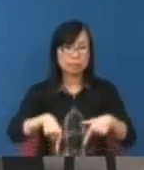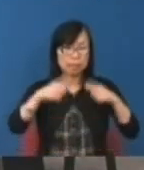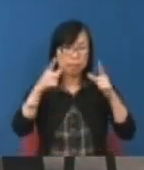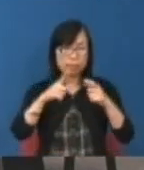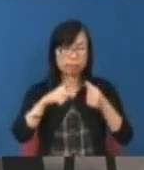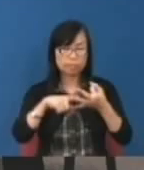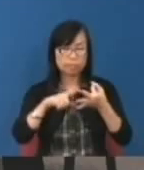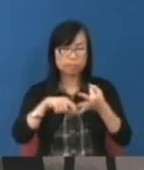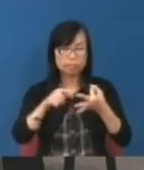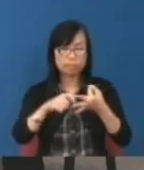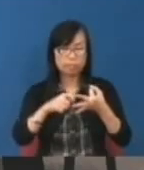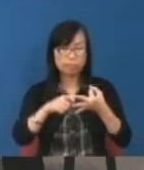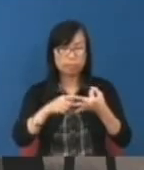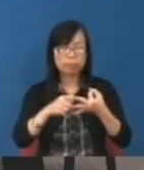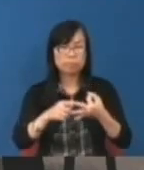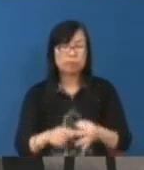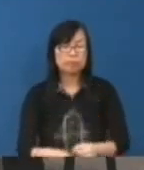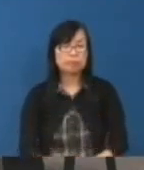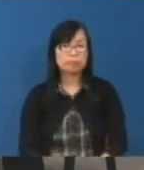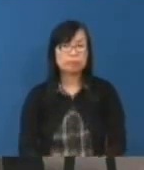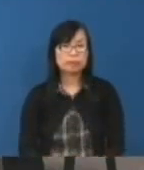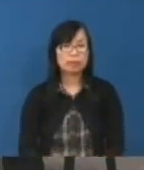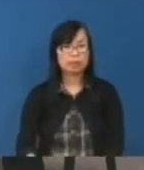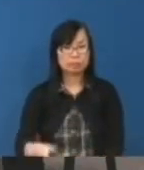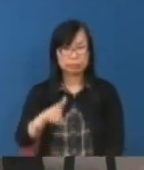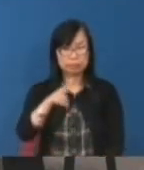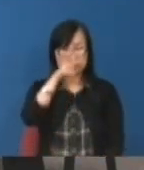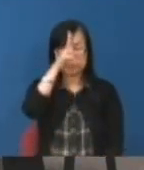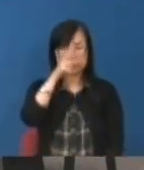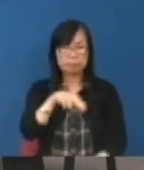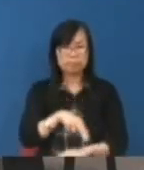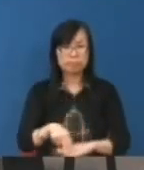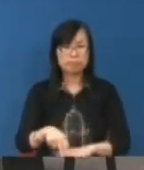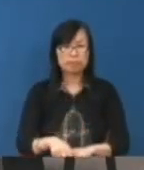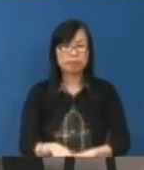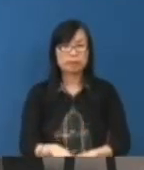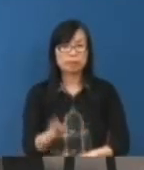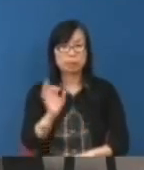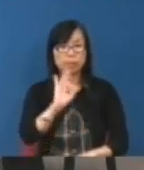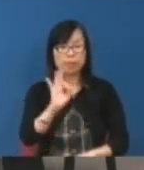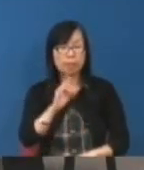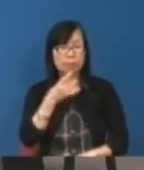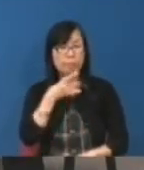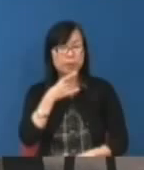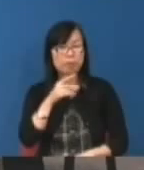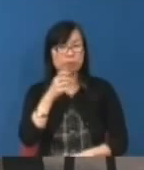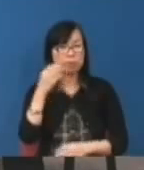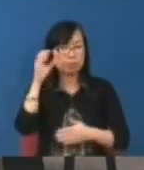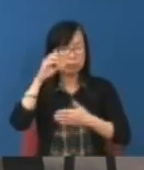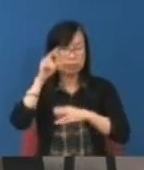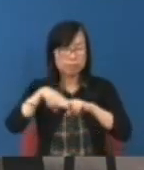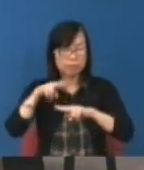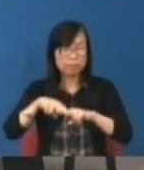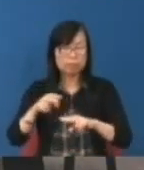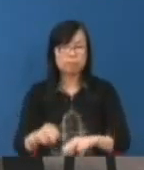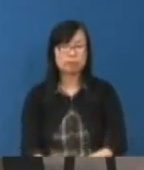因為嗰陣時係政制及內地事務，政制及內地事務局都未有內地嘅政制事務局，佢冇嘢